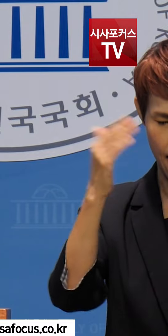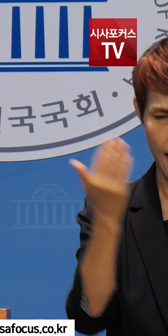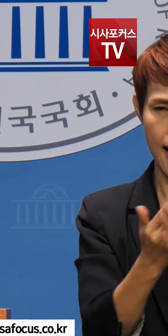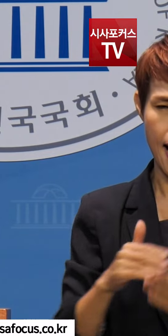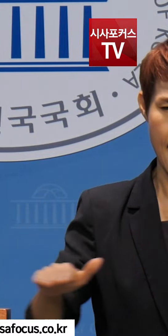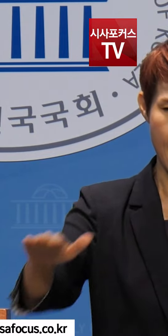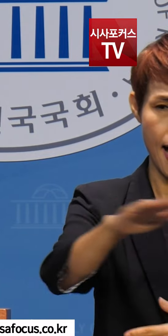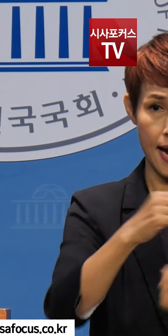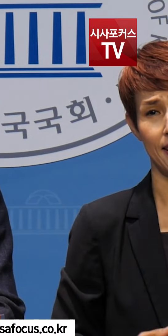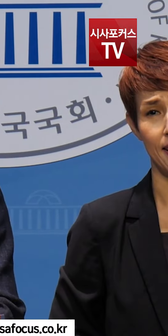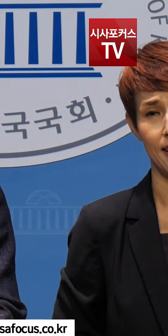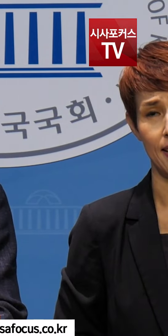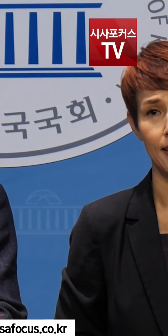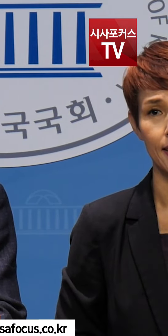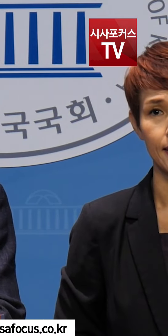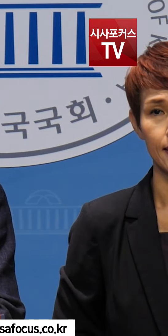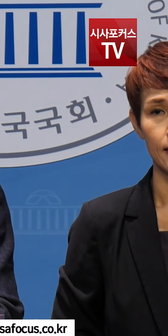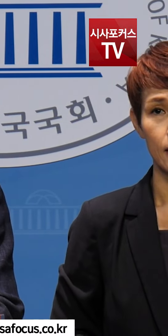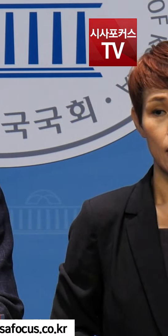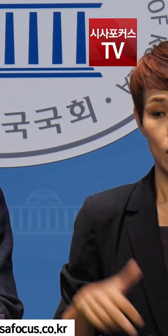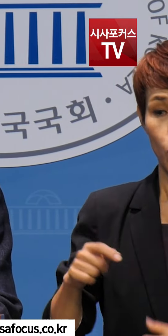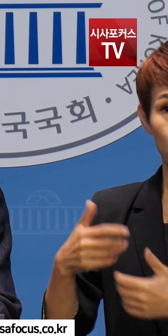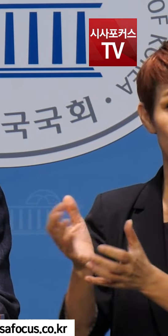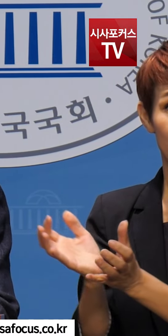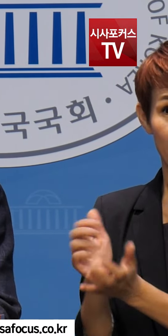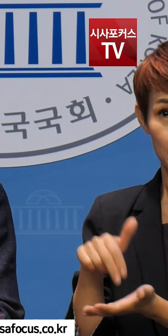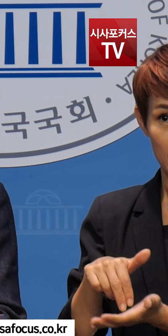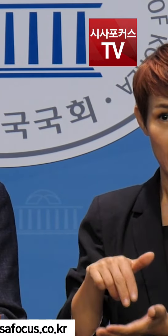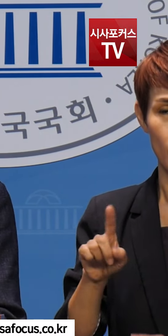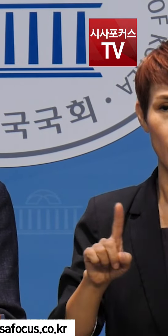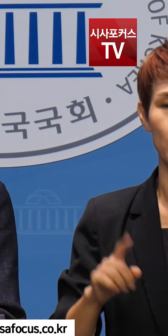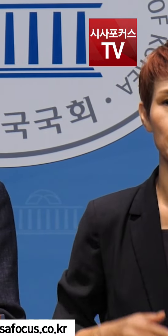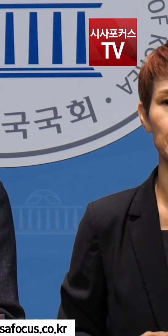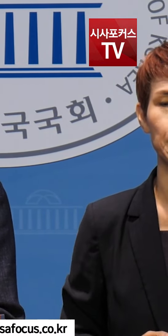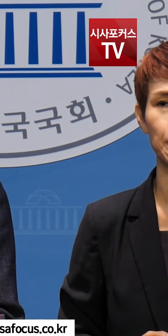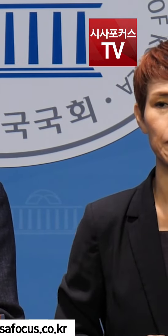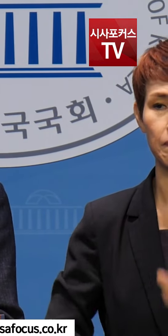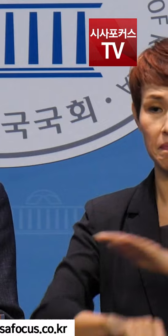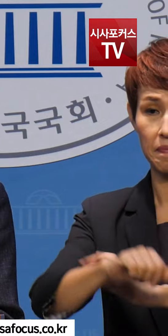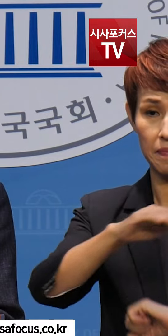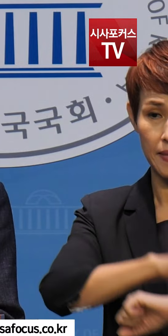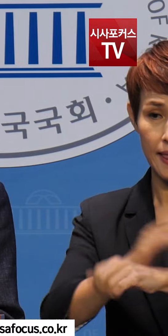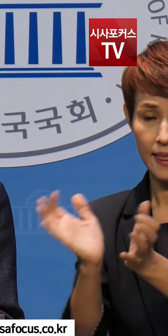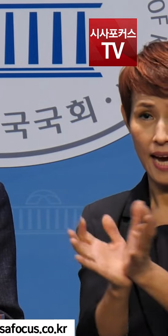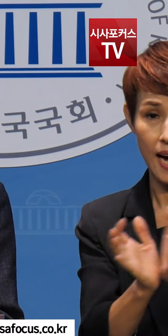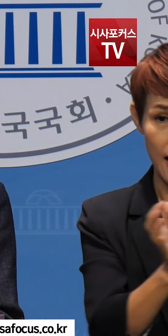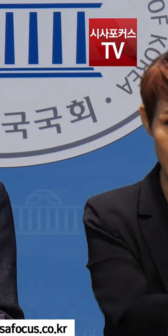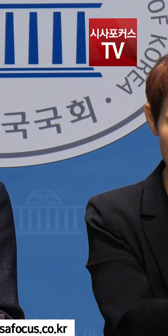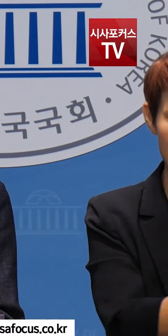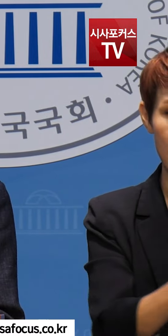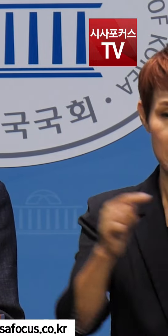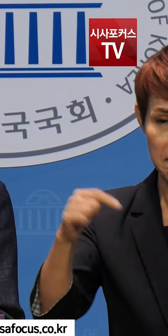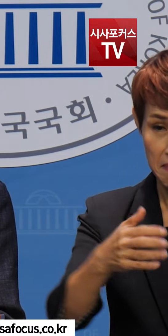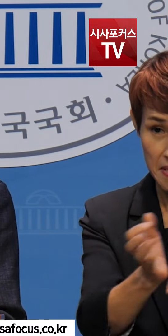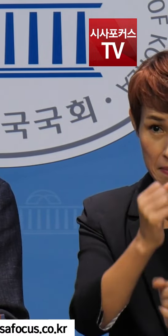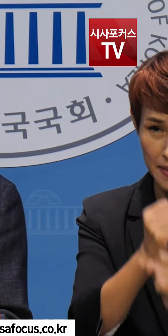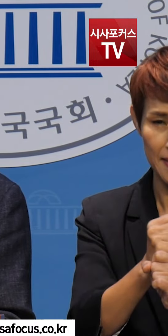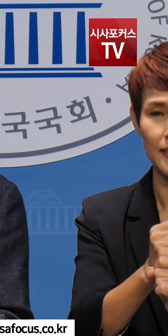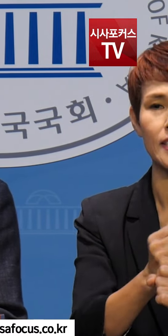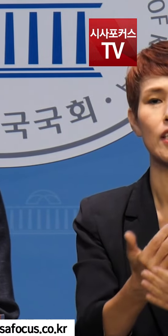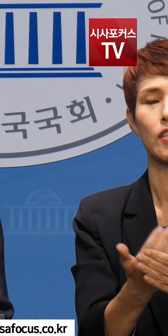때 피어납니다. 조국혁신당은 양당이 협의기구를 조율하기 전 모든 정당이